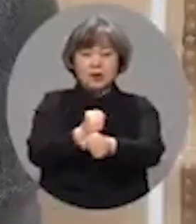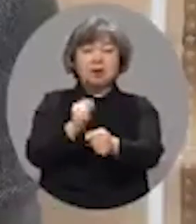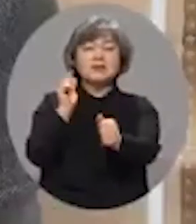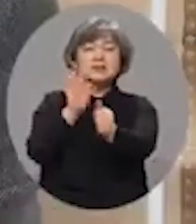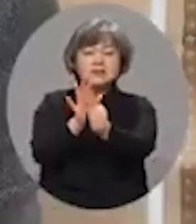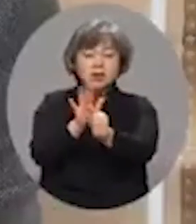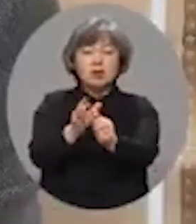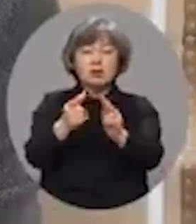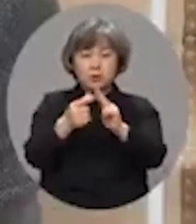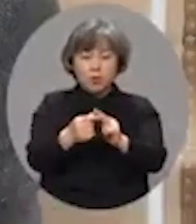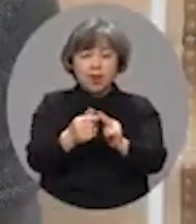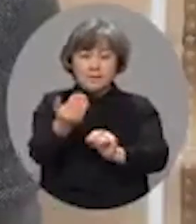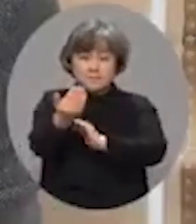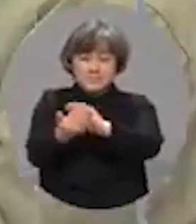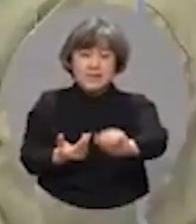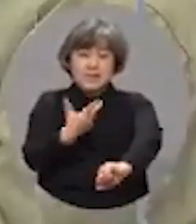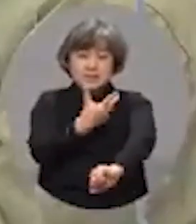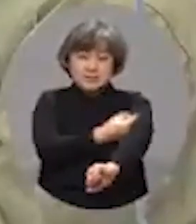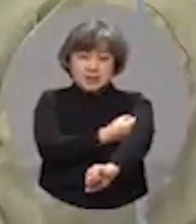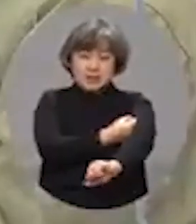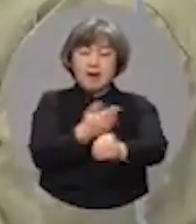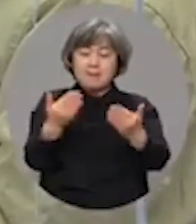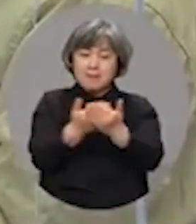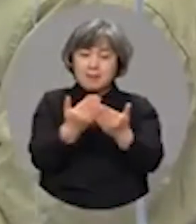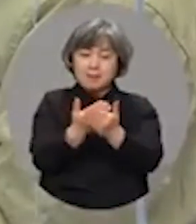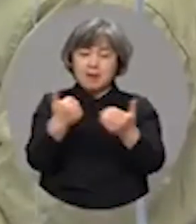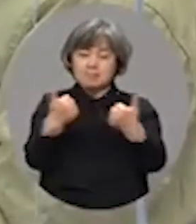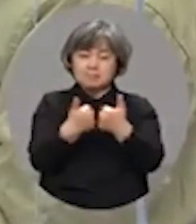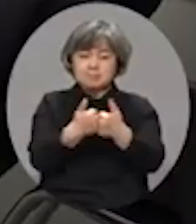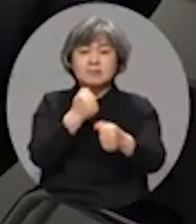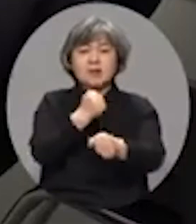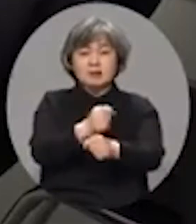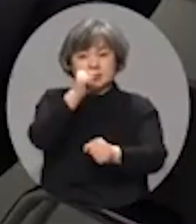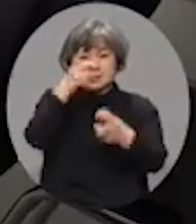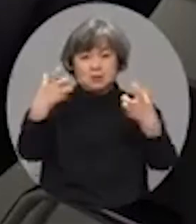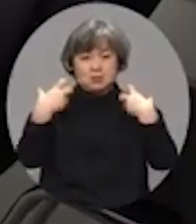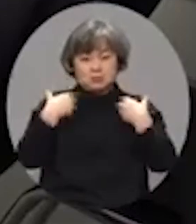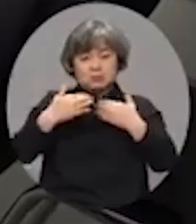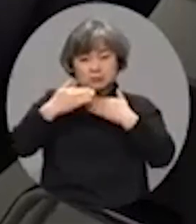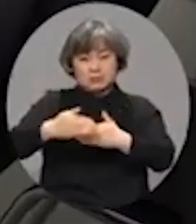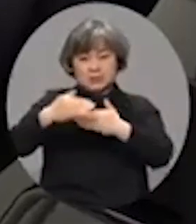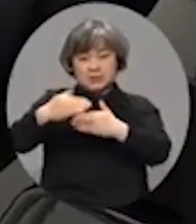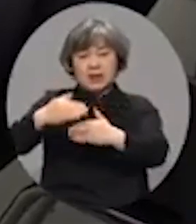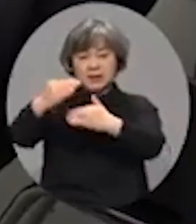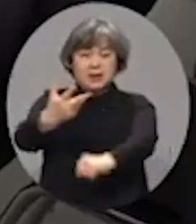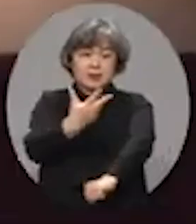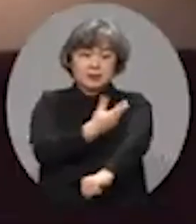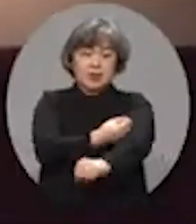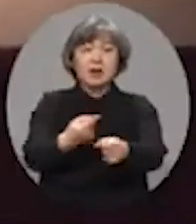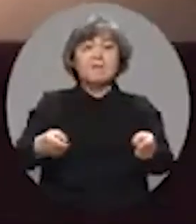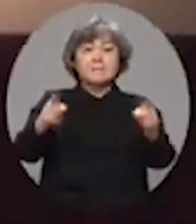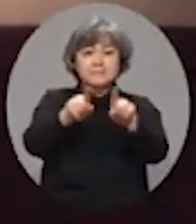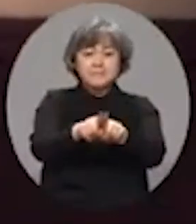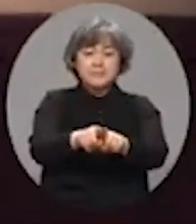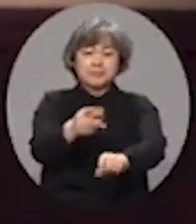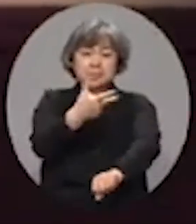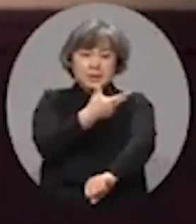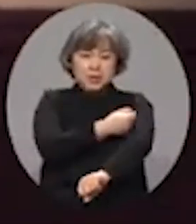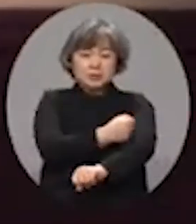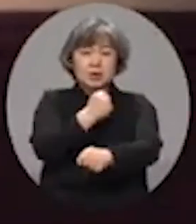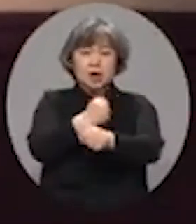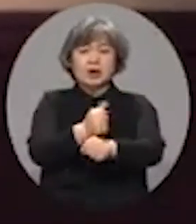지원과 예방적 종류를 향상 방안 등을 논의 에 정부의 단계별 백신 공급 에 맞추어 접종이